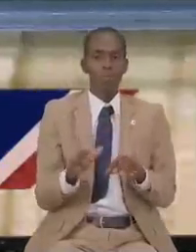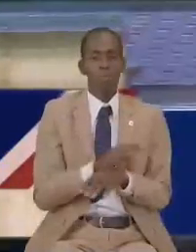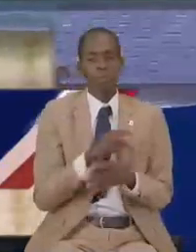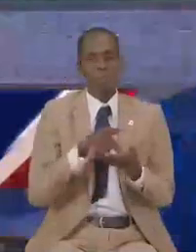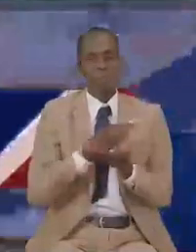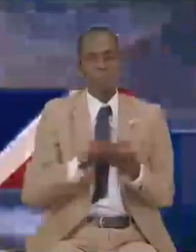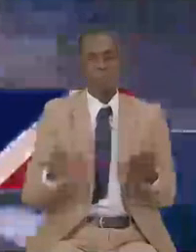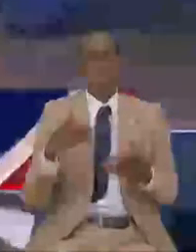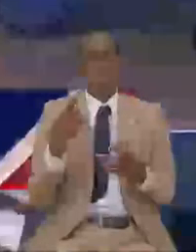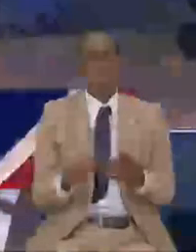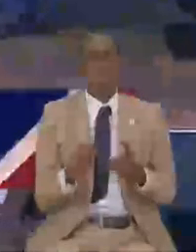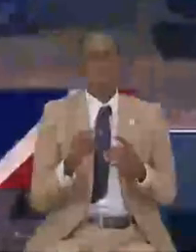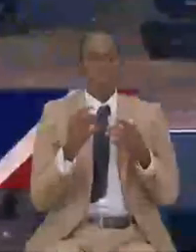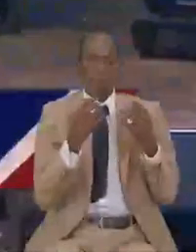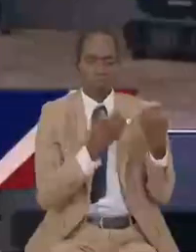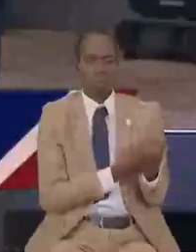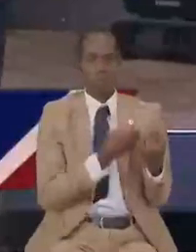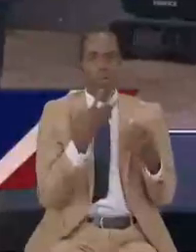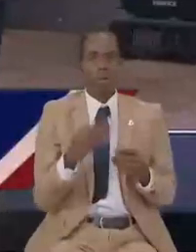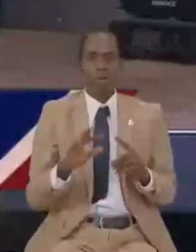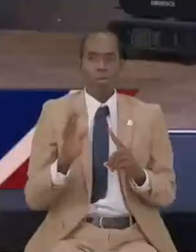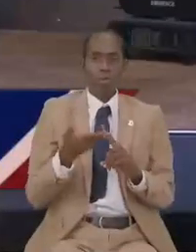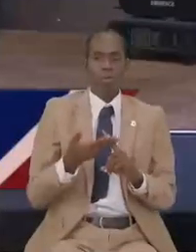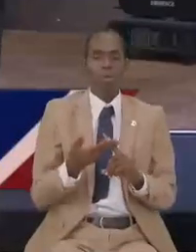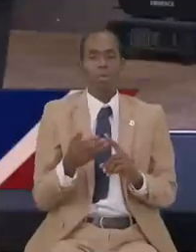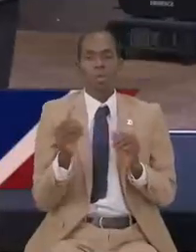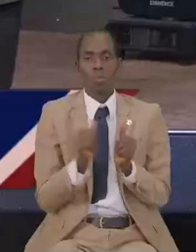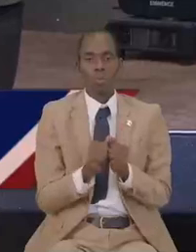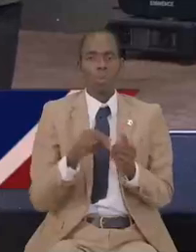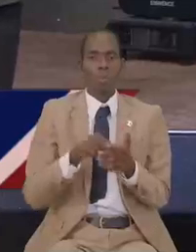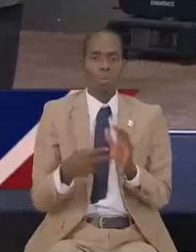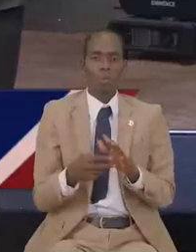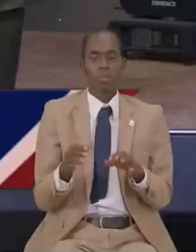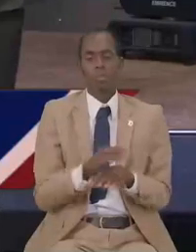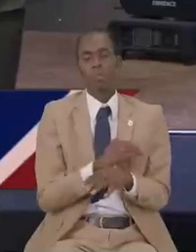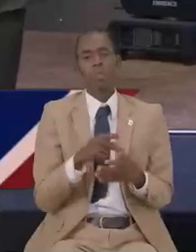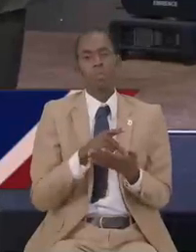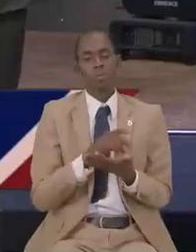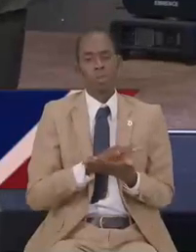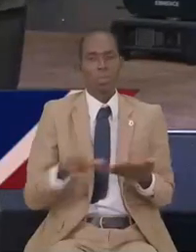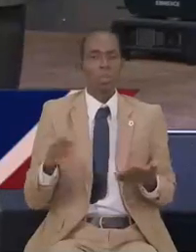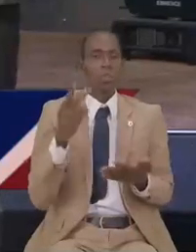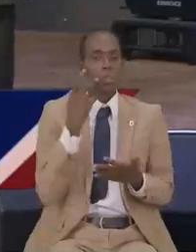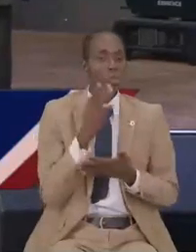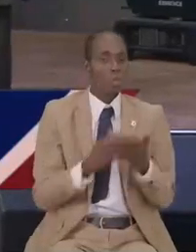conviction. Vous voyez, il y a des gens ici sur terre. Ils n'ont pas de conviction.